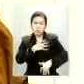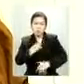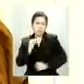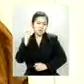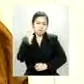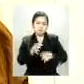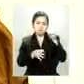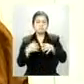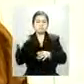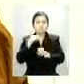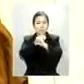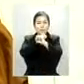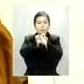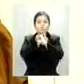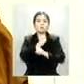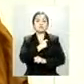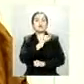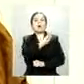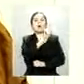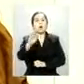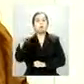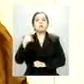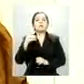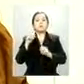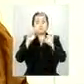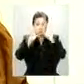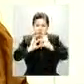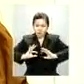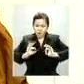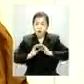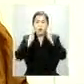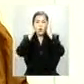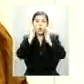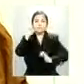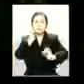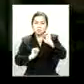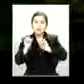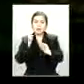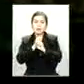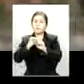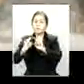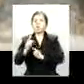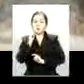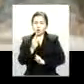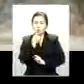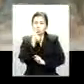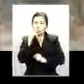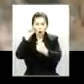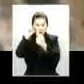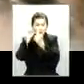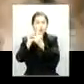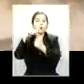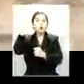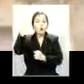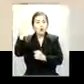ล้วนั้นคนที่ทำก็ไม่ควรที่จะไปละเมิดสิทธิหรือไปละเมิดสิ่งที่คนเขารักเทิดทูน ความขัดแย้งจากการน